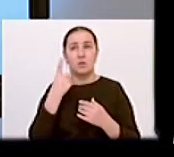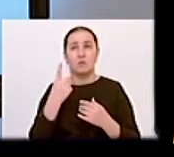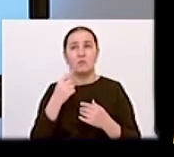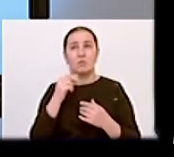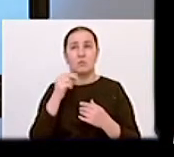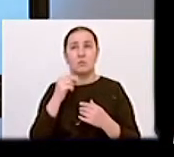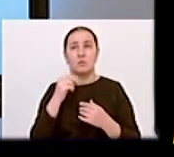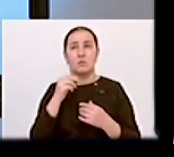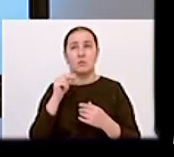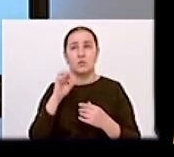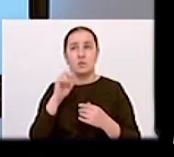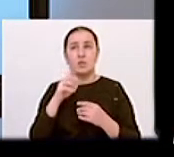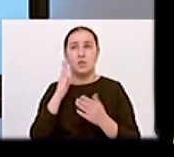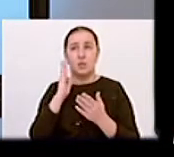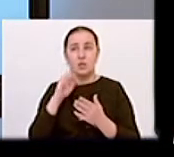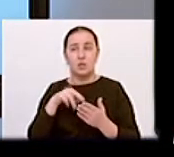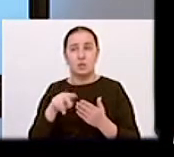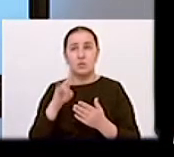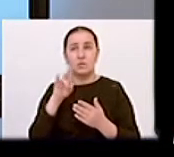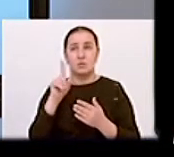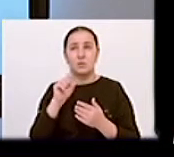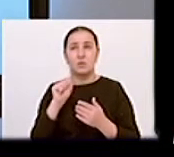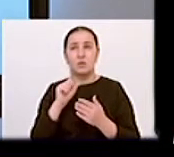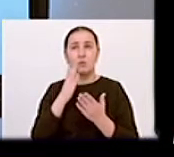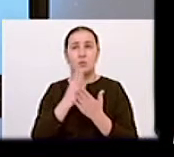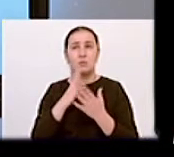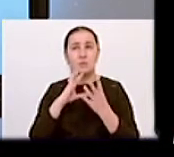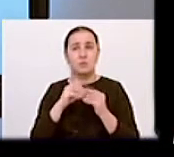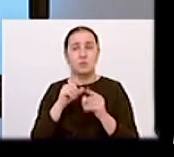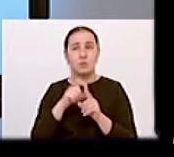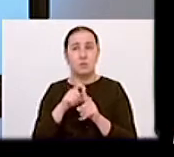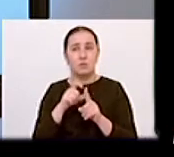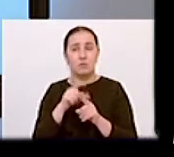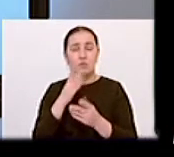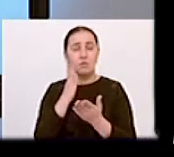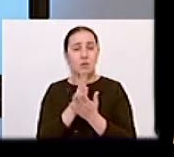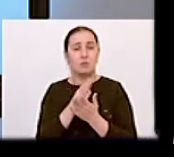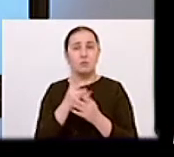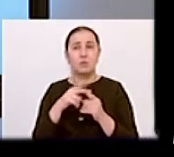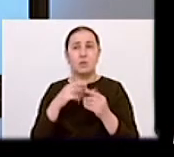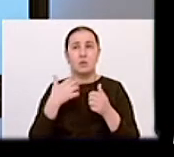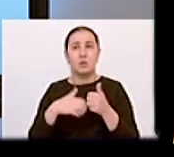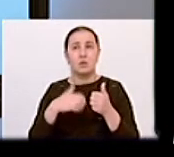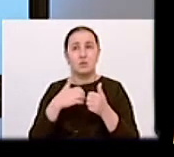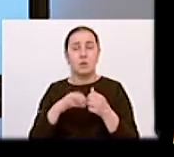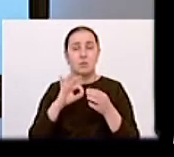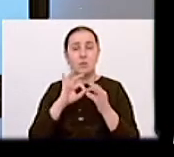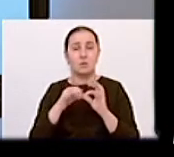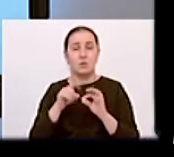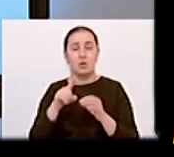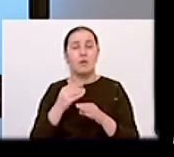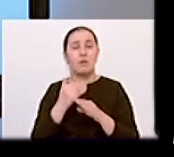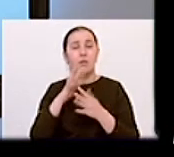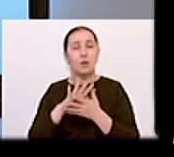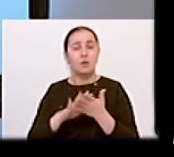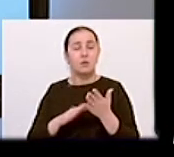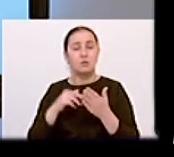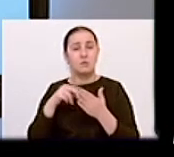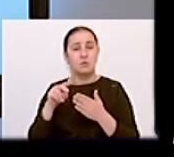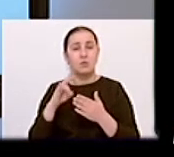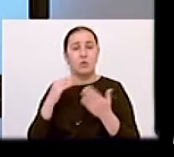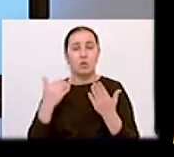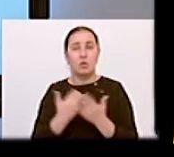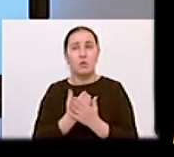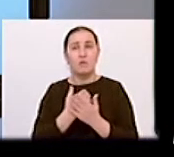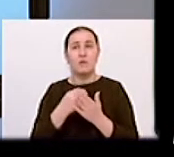однородные члены идут за обобщающими словами, находятся в середине предложения, а дальше идет